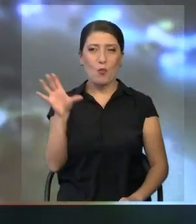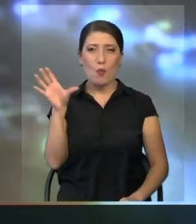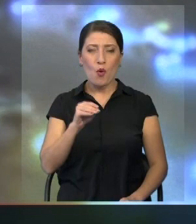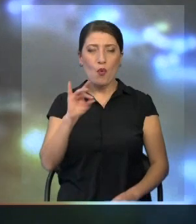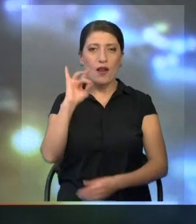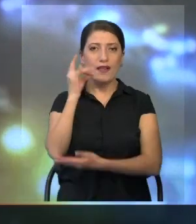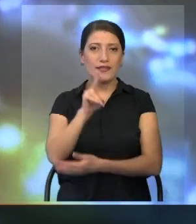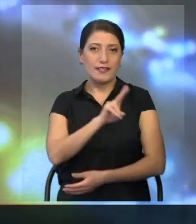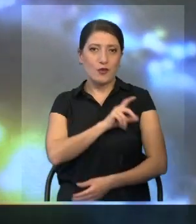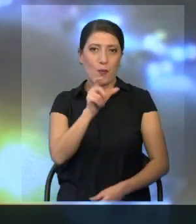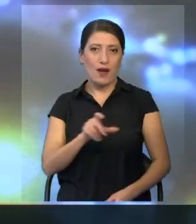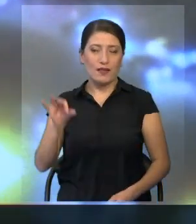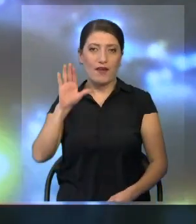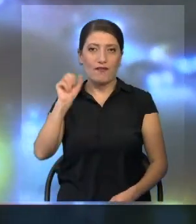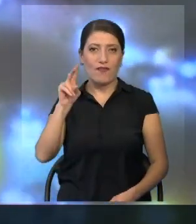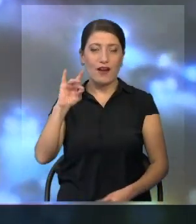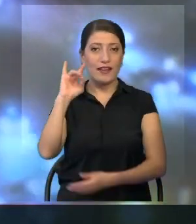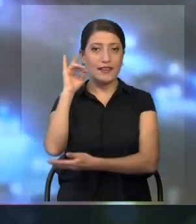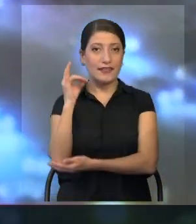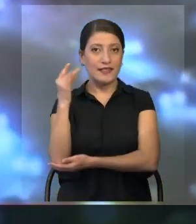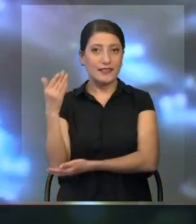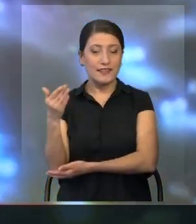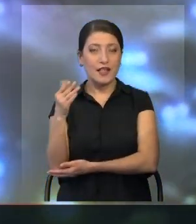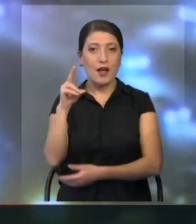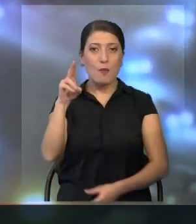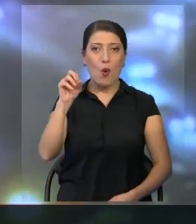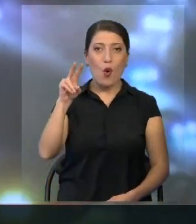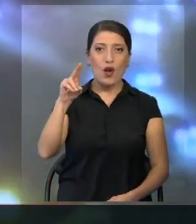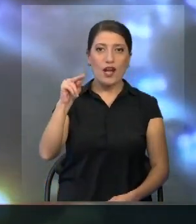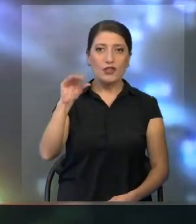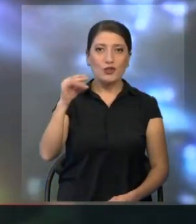բոլոր տիկնիկասերների համար։ Վալյայի տիկնիկները անգամ Պոլեչուձես են հասել։